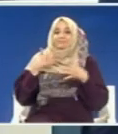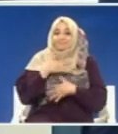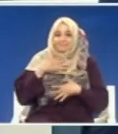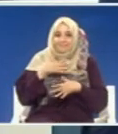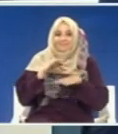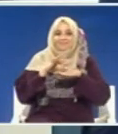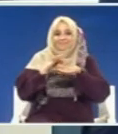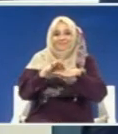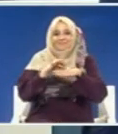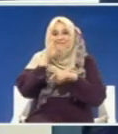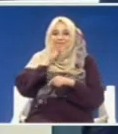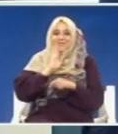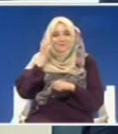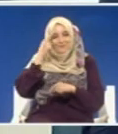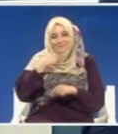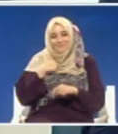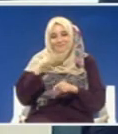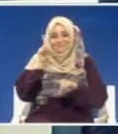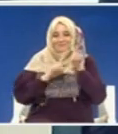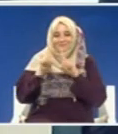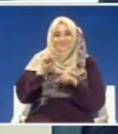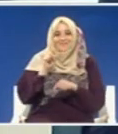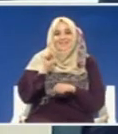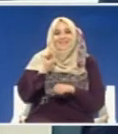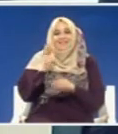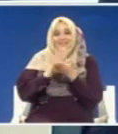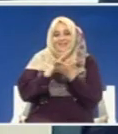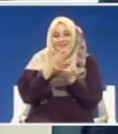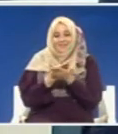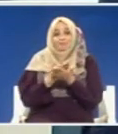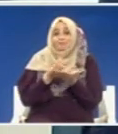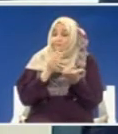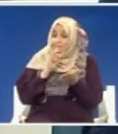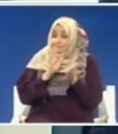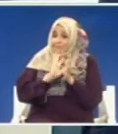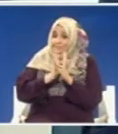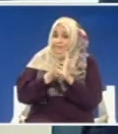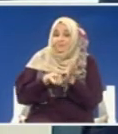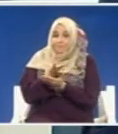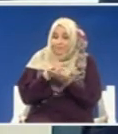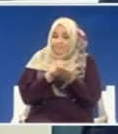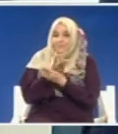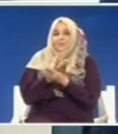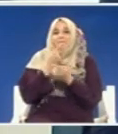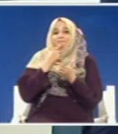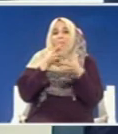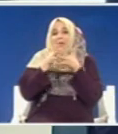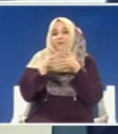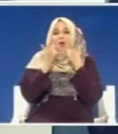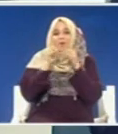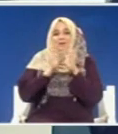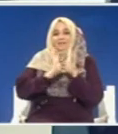الكرام بهذه الرفقة الطيبة للسيدة زينب، تترجم فعاليات هذا اللقاء المبارك عبر لغة